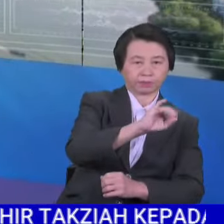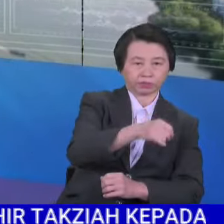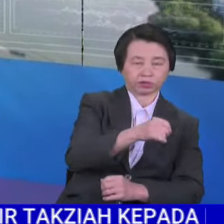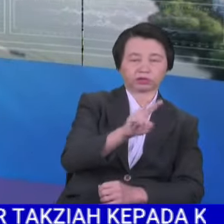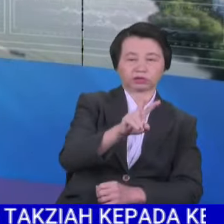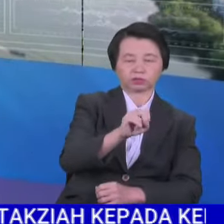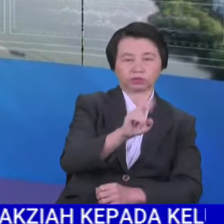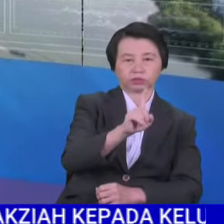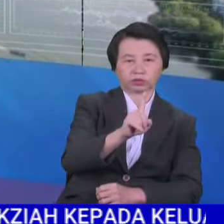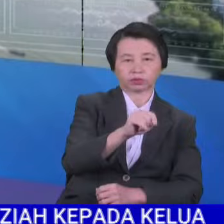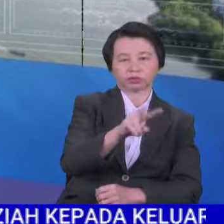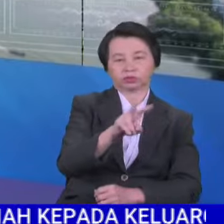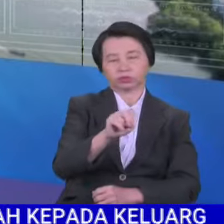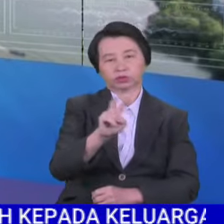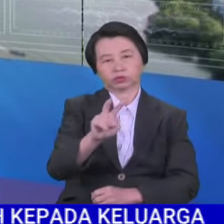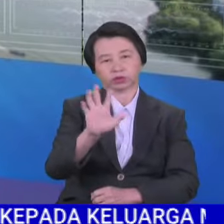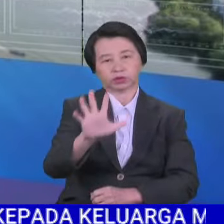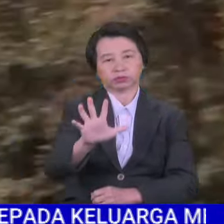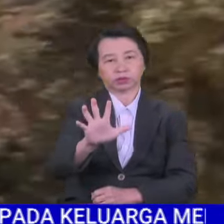2021-2026